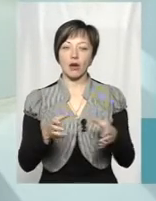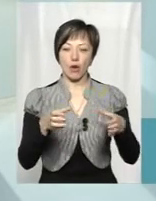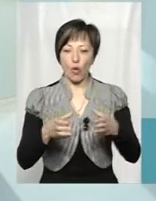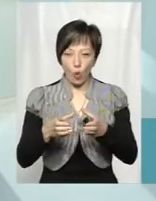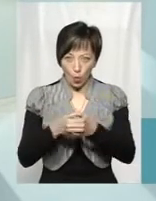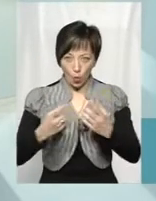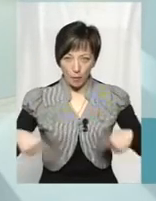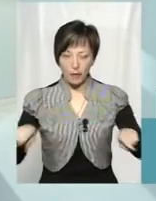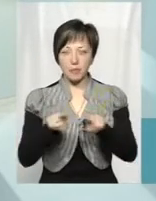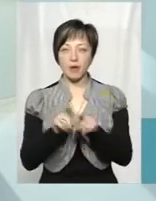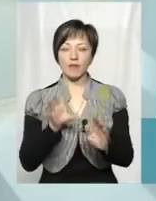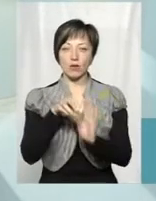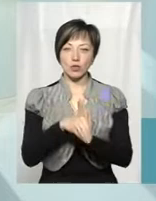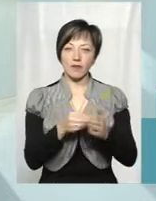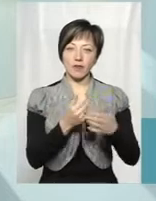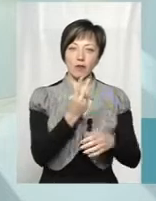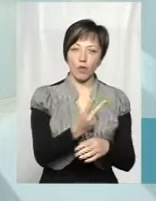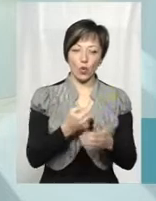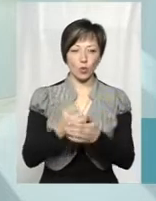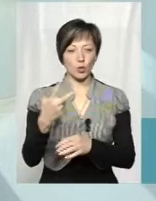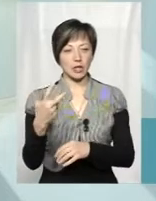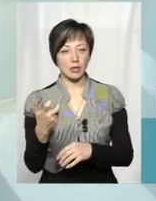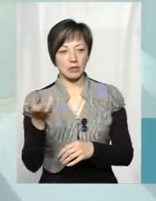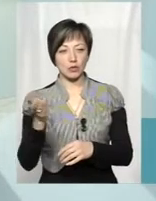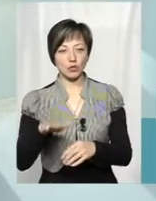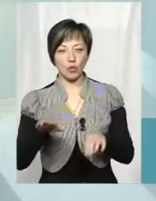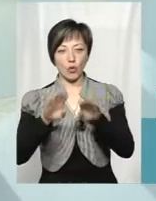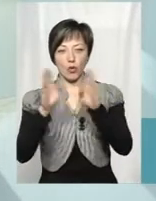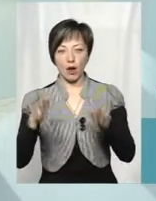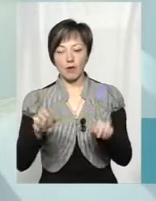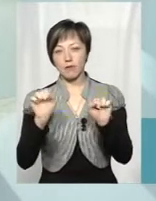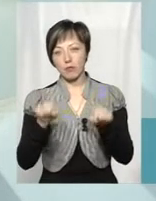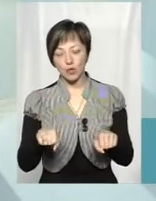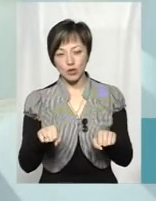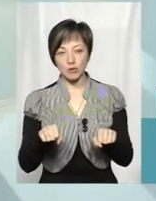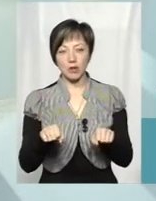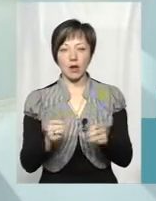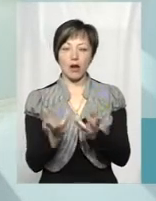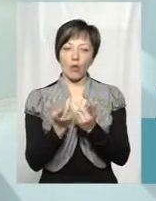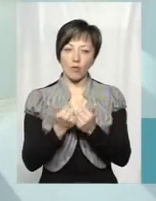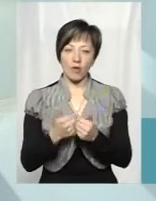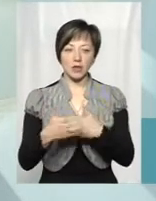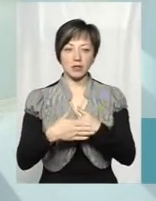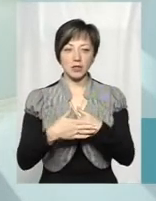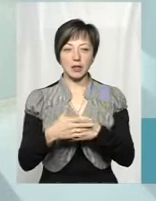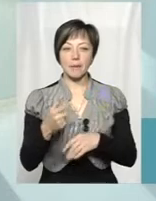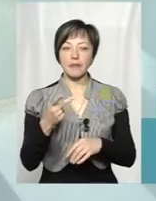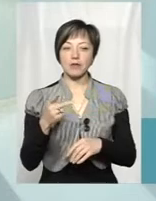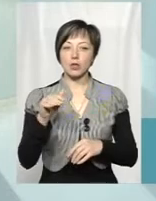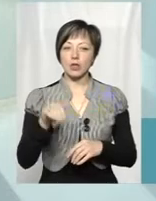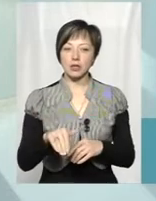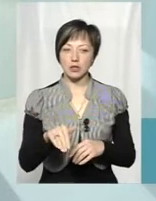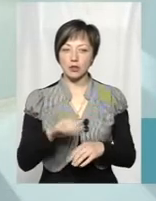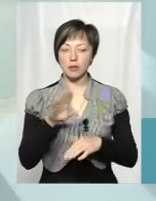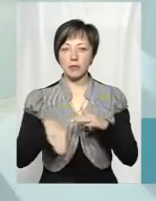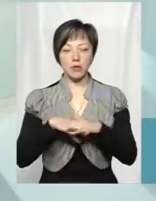які включають від 2 до 300 курганів. Тобто ми можемо рахувати, що їх близько 1500 під